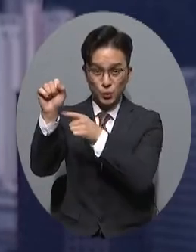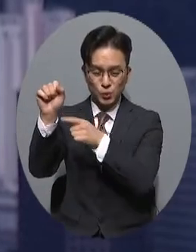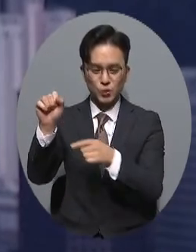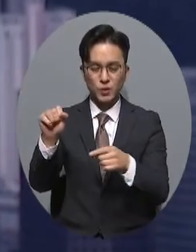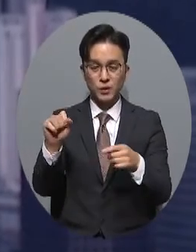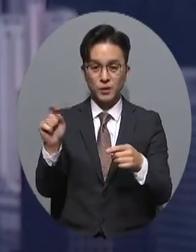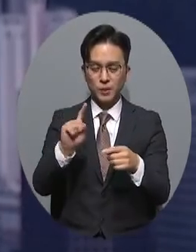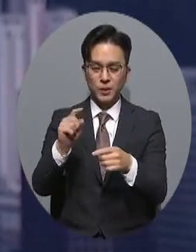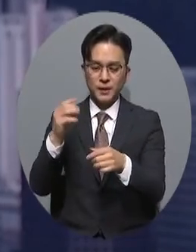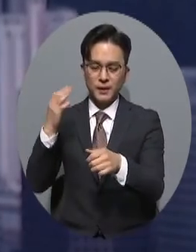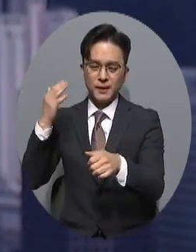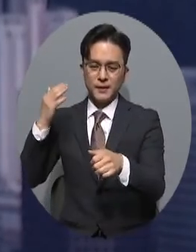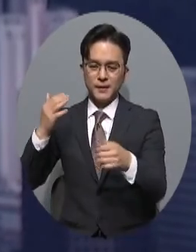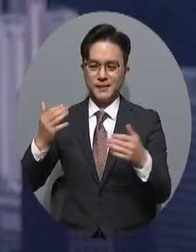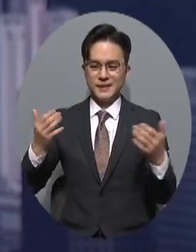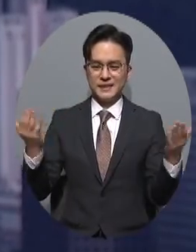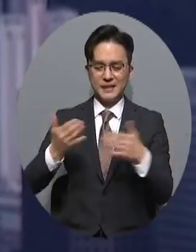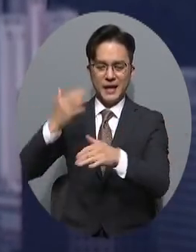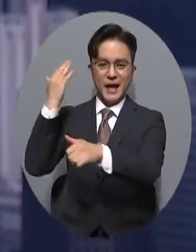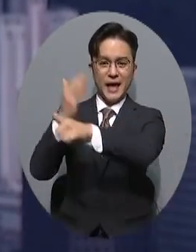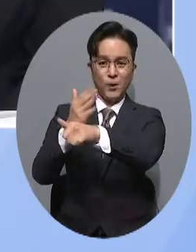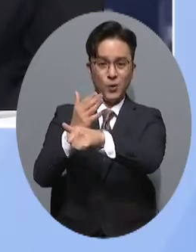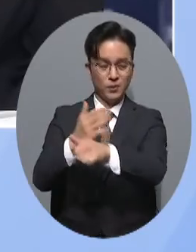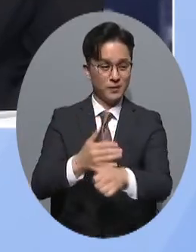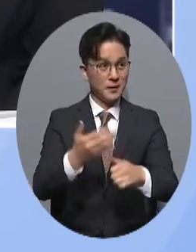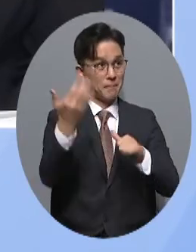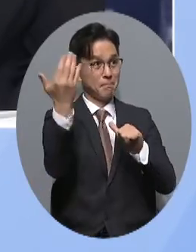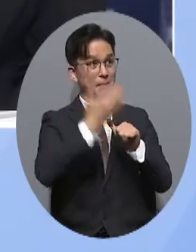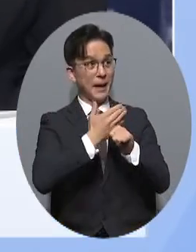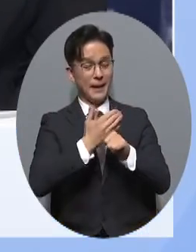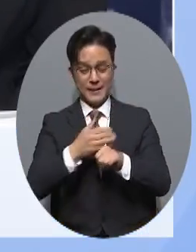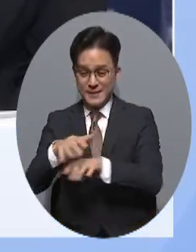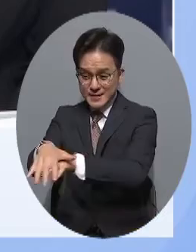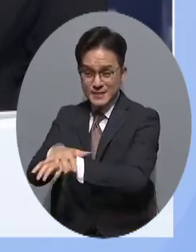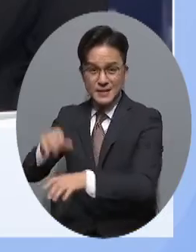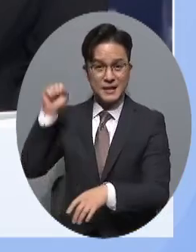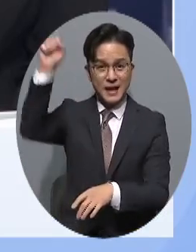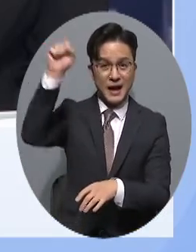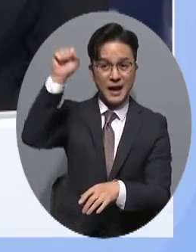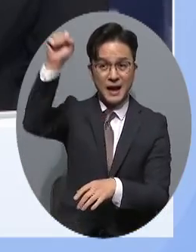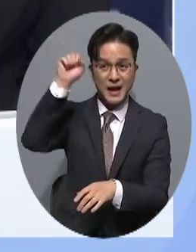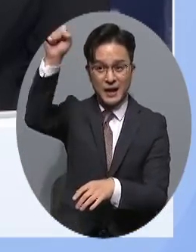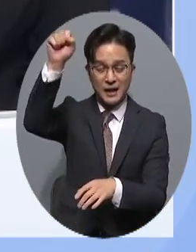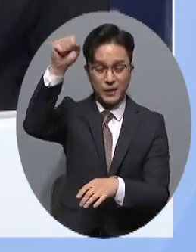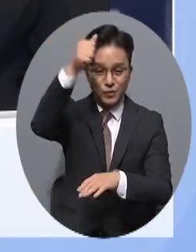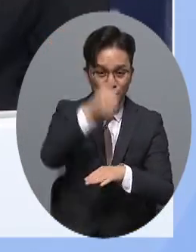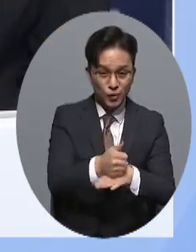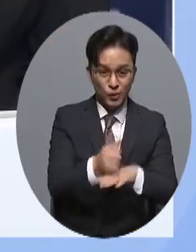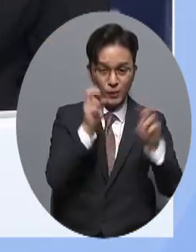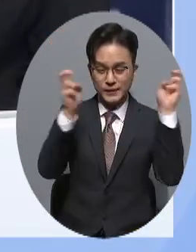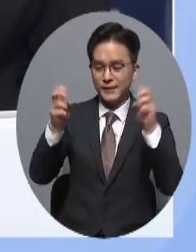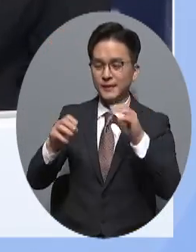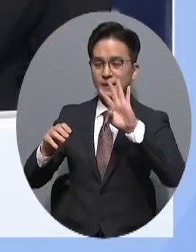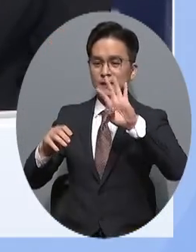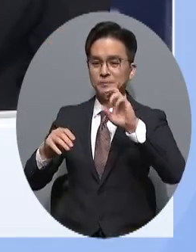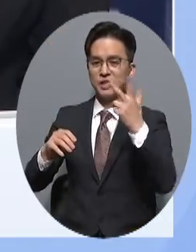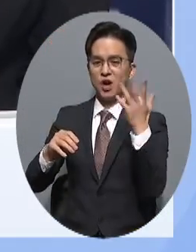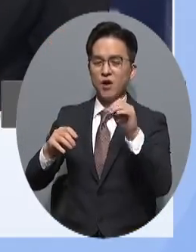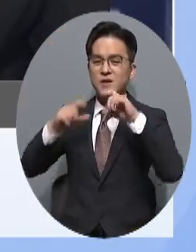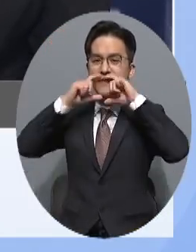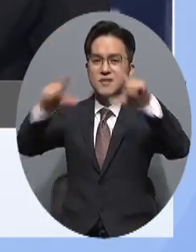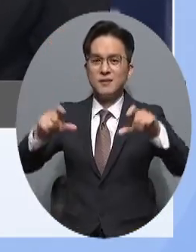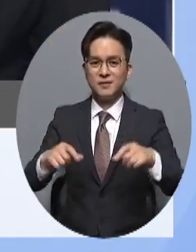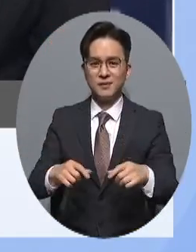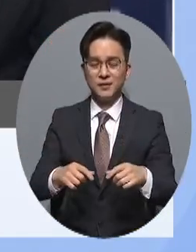됐고 47억원의 손해배상 소송을 당했습니다 대우조선해양 470억 이거 개인이 감당할 수 있는 금액이 아닙니다 사실상